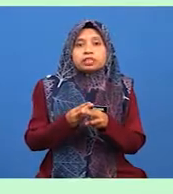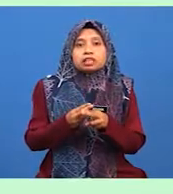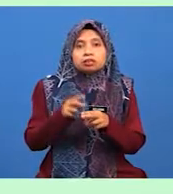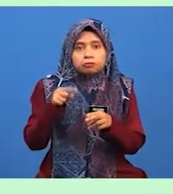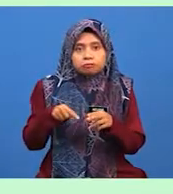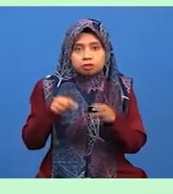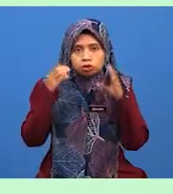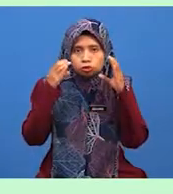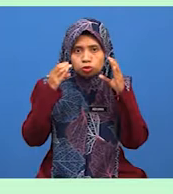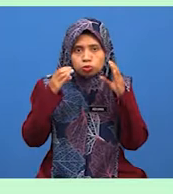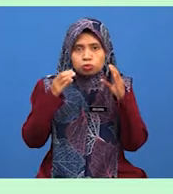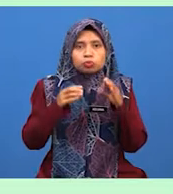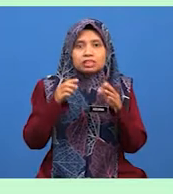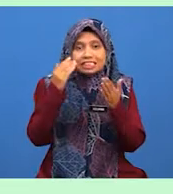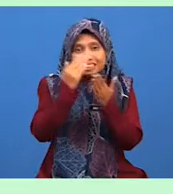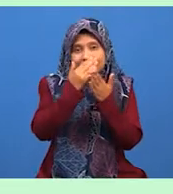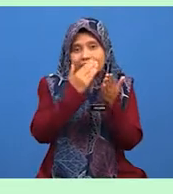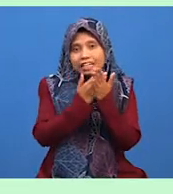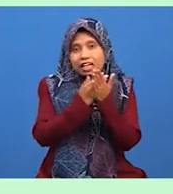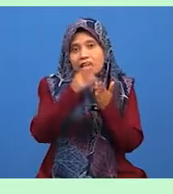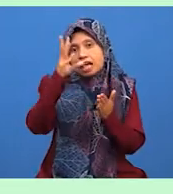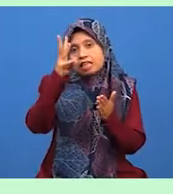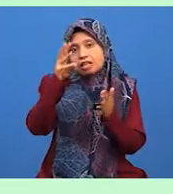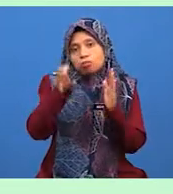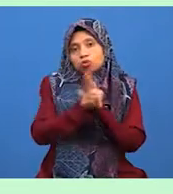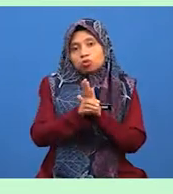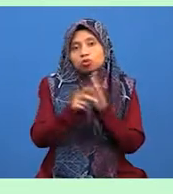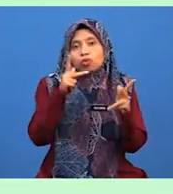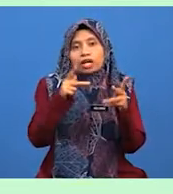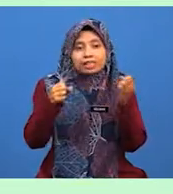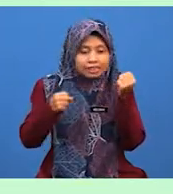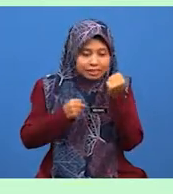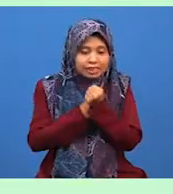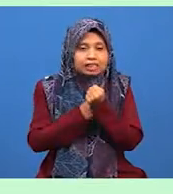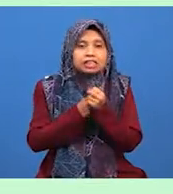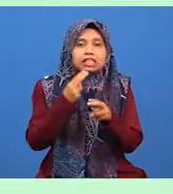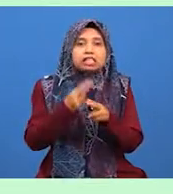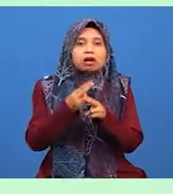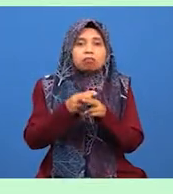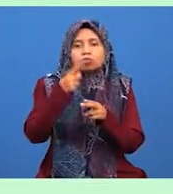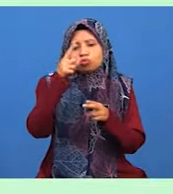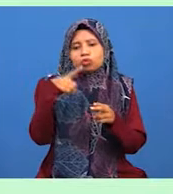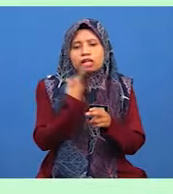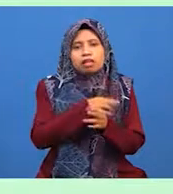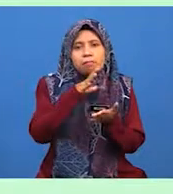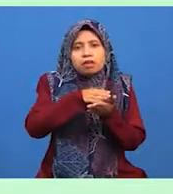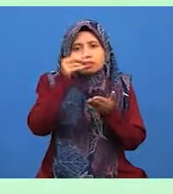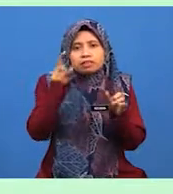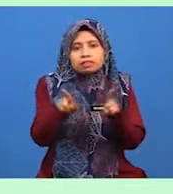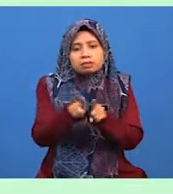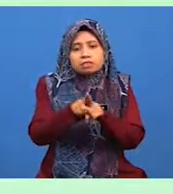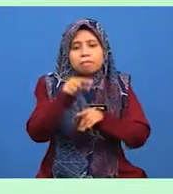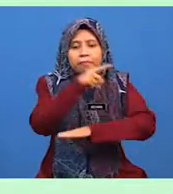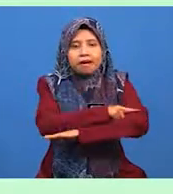sini, Cikgu Red telah senaraikan 6 contoh kata sendi nama untuk kita pelajari bersama hari